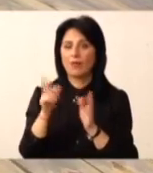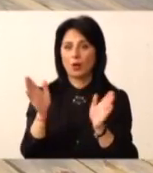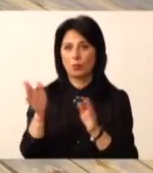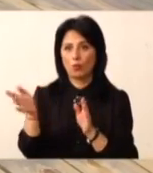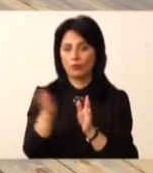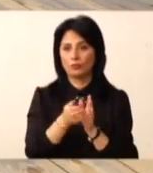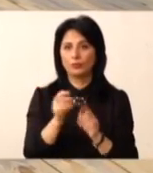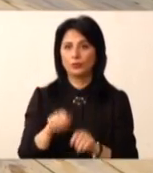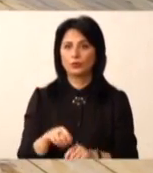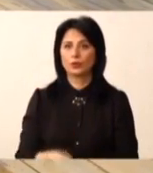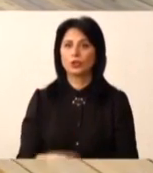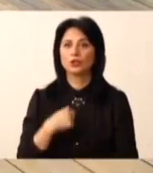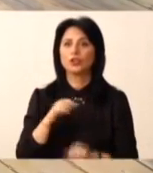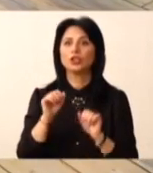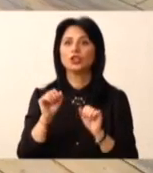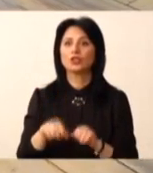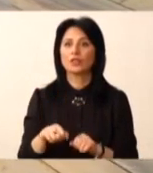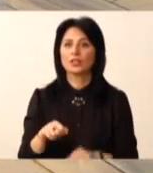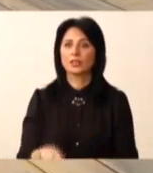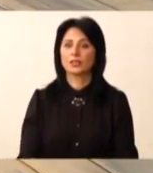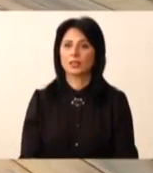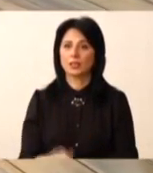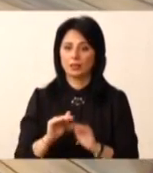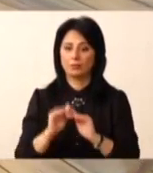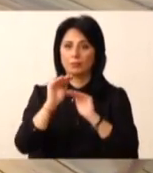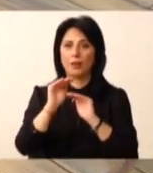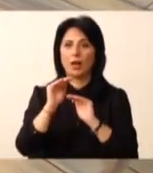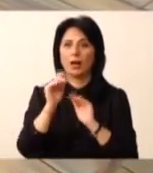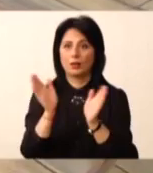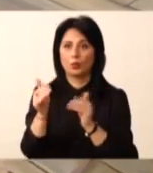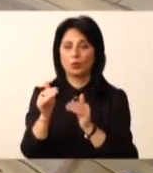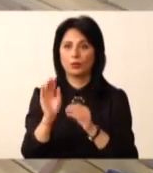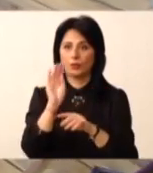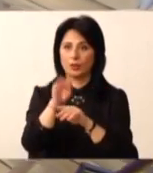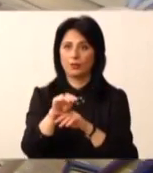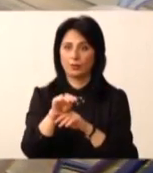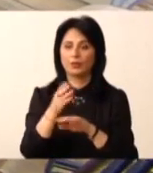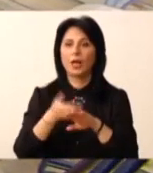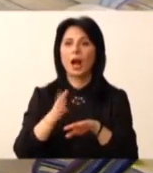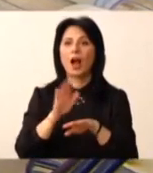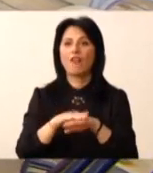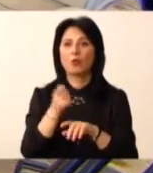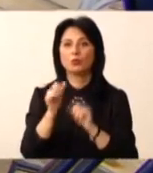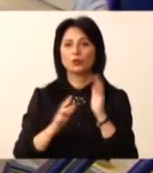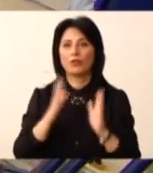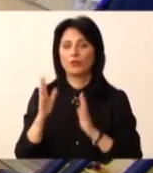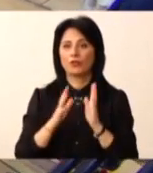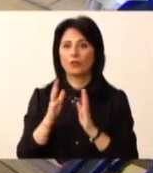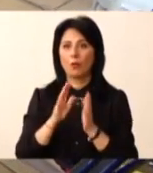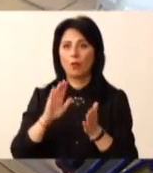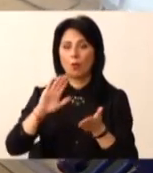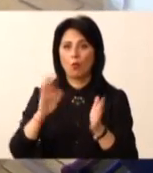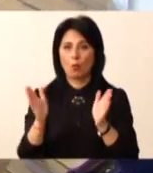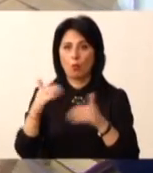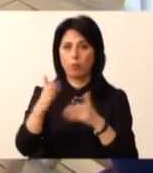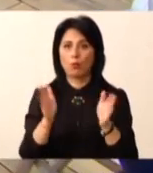ხო მასია? იმათ და შენ შეგვიძლია და ჩვენ შეგვიძლია შევამაღლოთ, ანუ გავართულოთ ჩვენი ვარჯიში, იმიტომ ეს კუბი როგორ